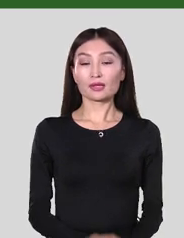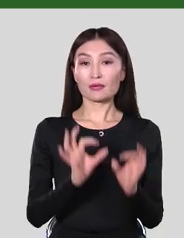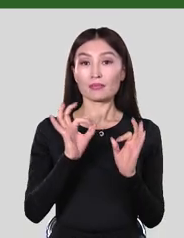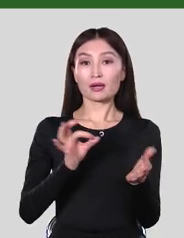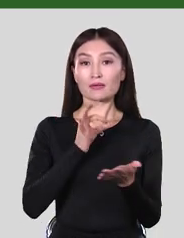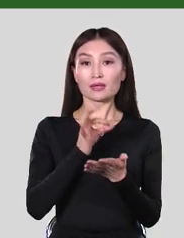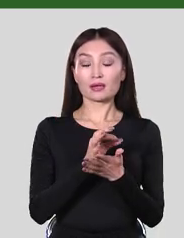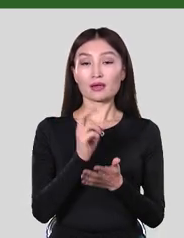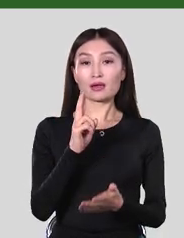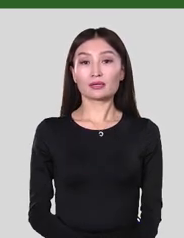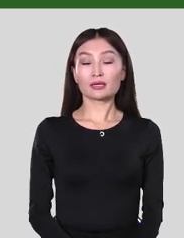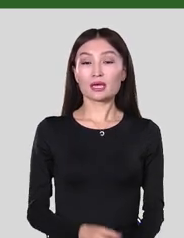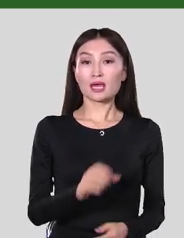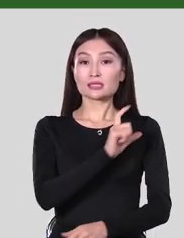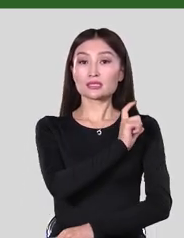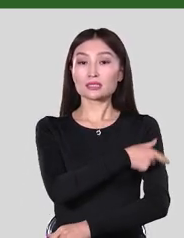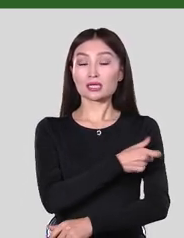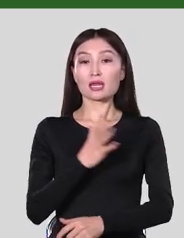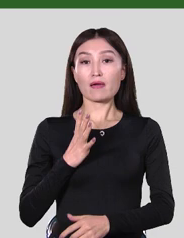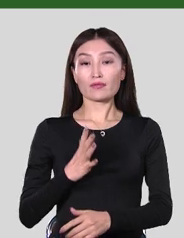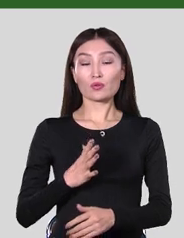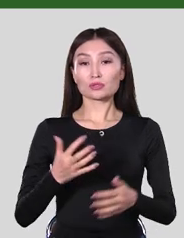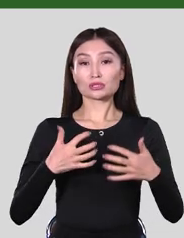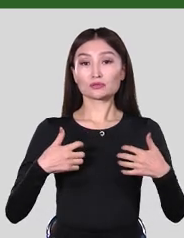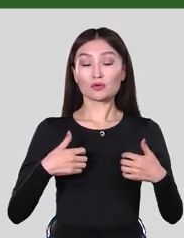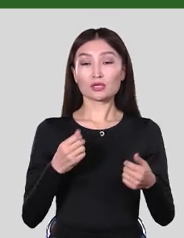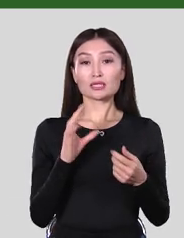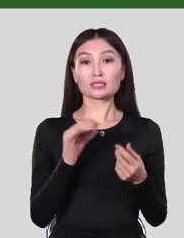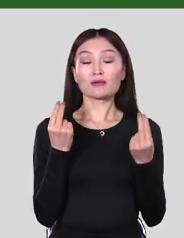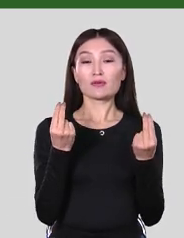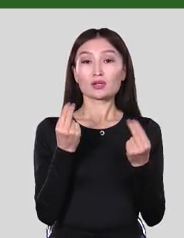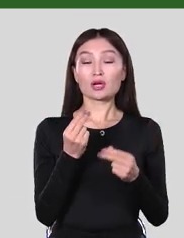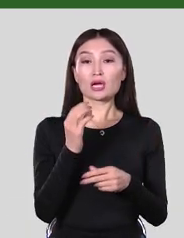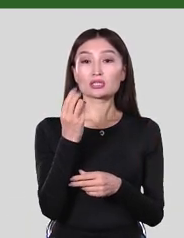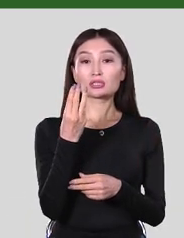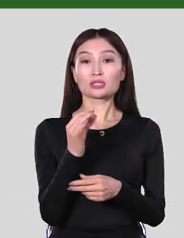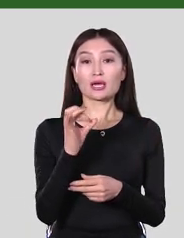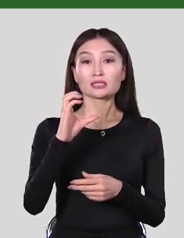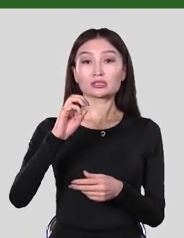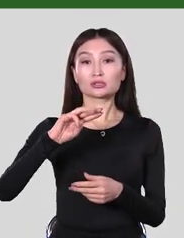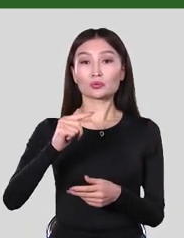Правильный ответ – капибара. Сильное выносливое животное с великолепной шерстью.